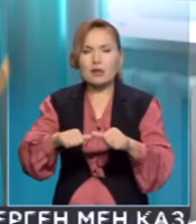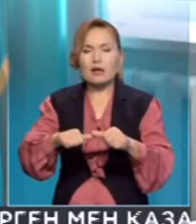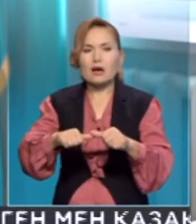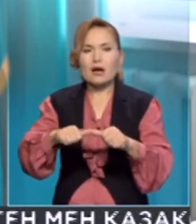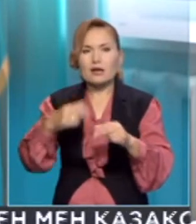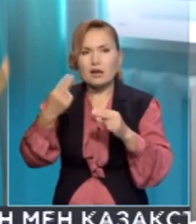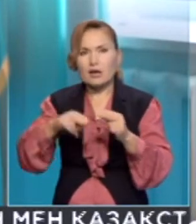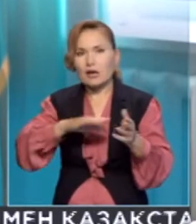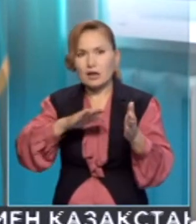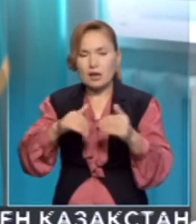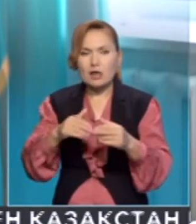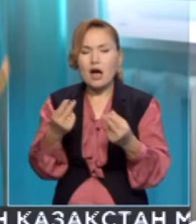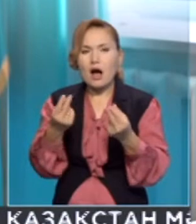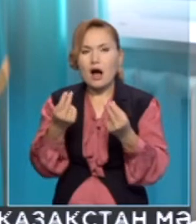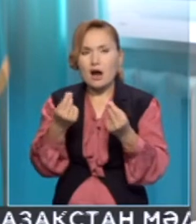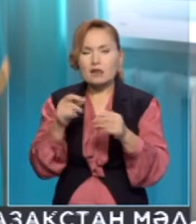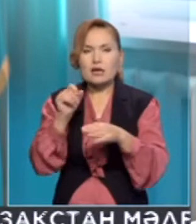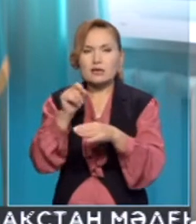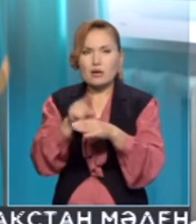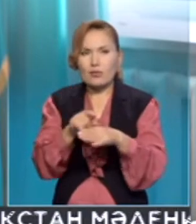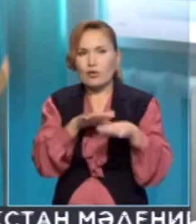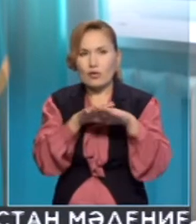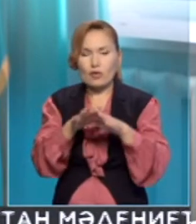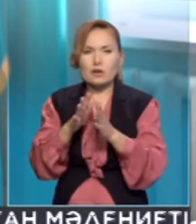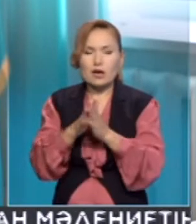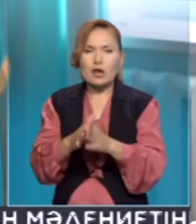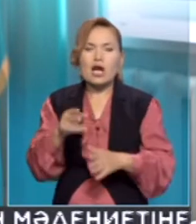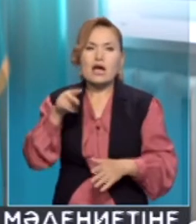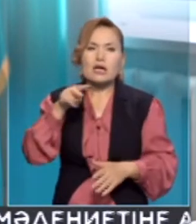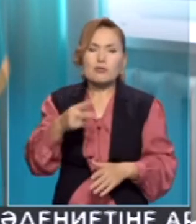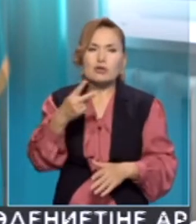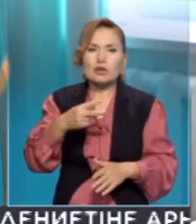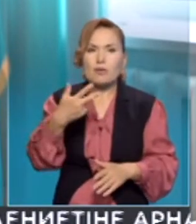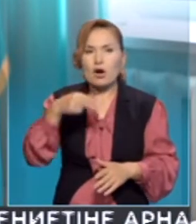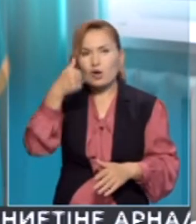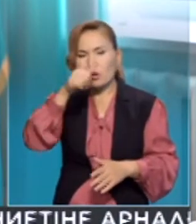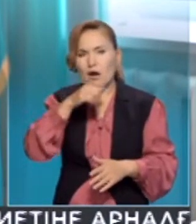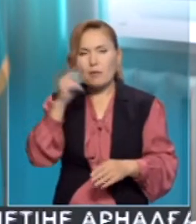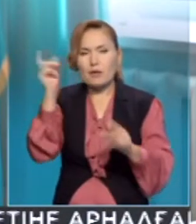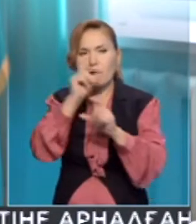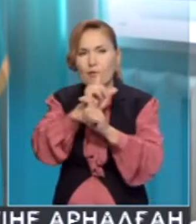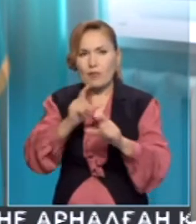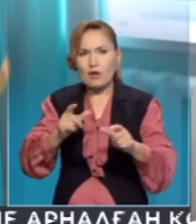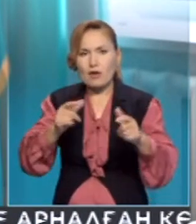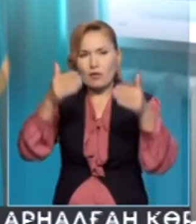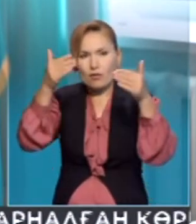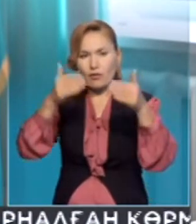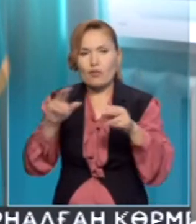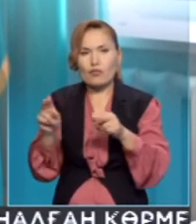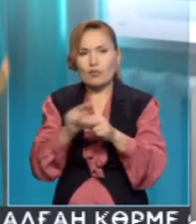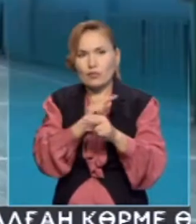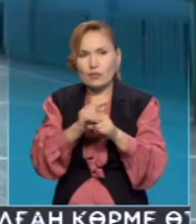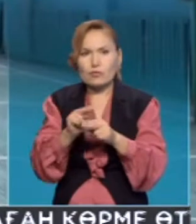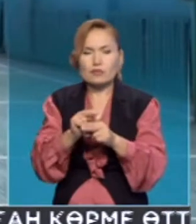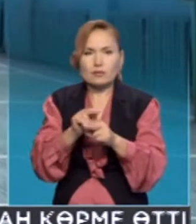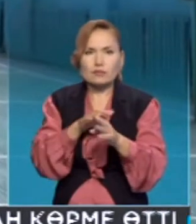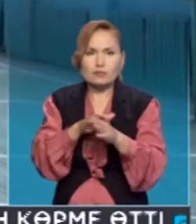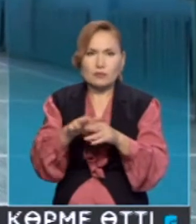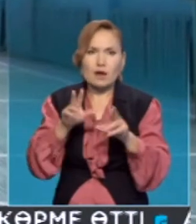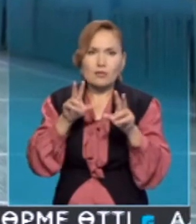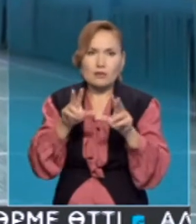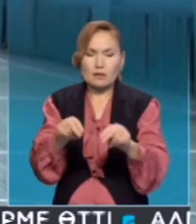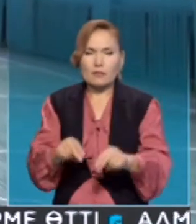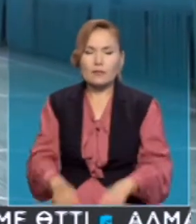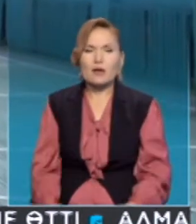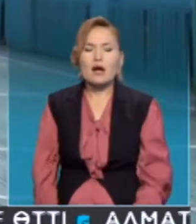беріледі. Егер қаражат бөлінген жағдайда 23 жылы мектептің ғимаратына күрделі жөндеу жұмысы жасалынады.